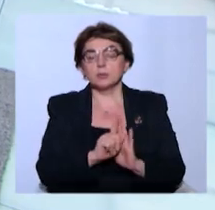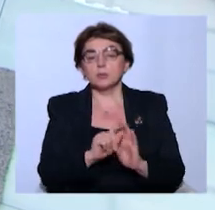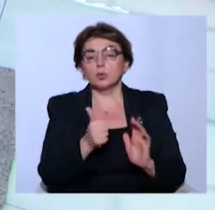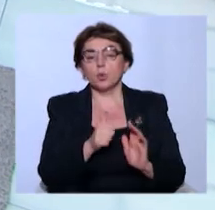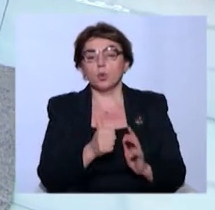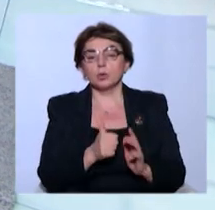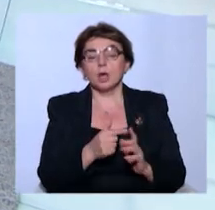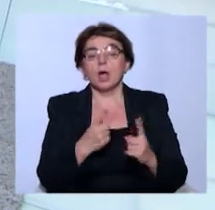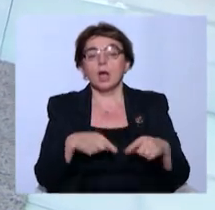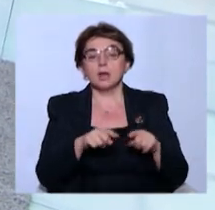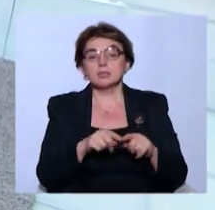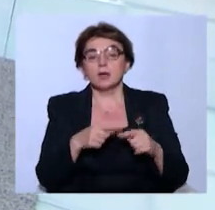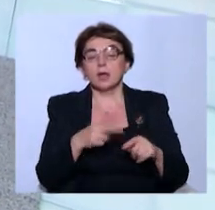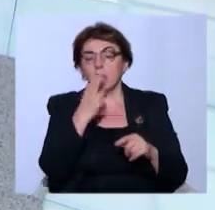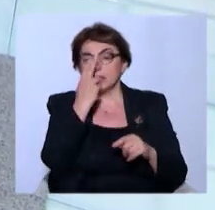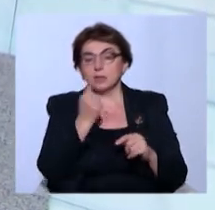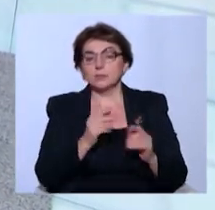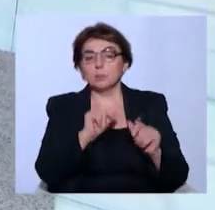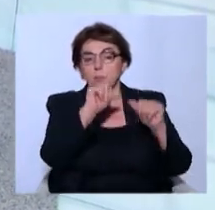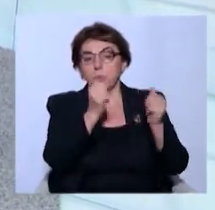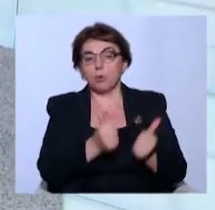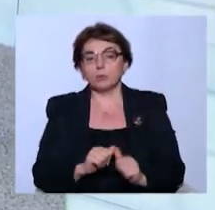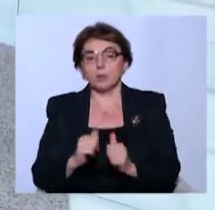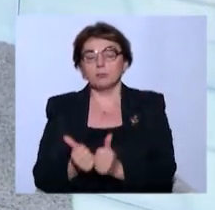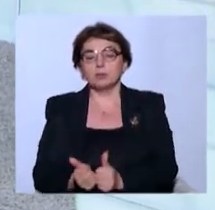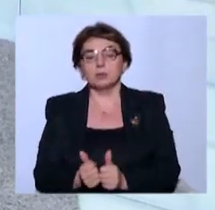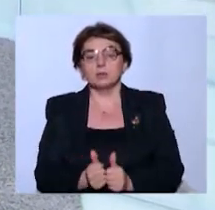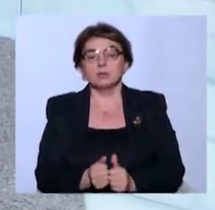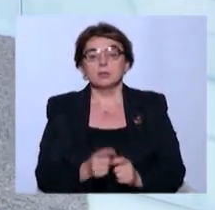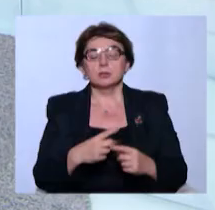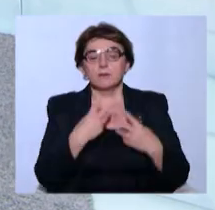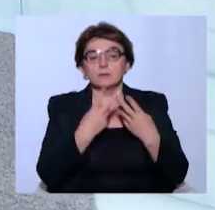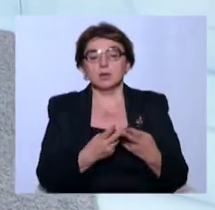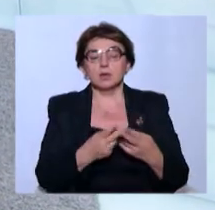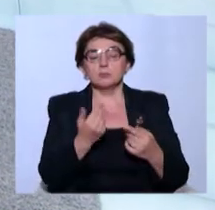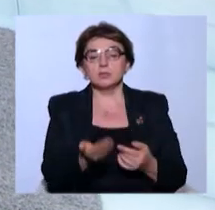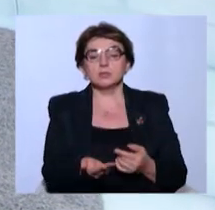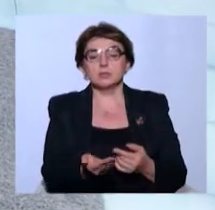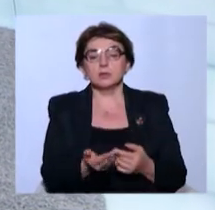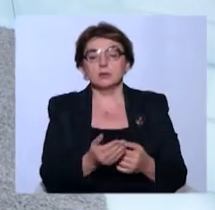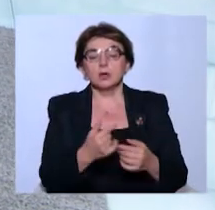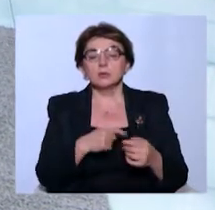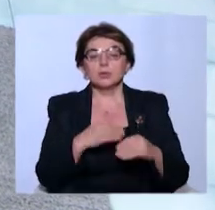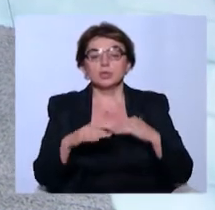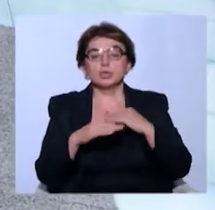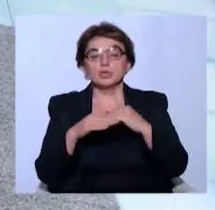მექანიზმი, ასევე განვიხილეთ ადაპტაციის ფორმები და განვიხილეთ მისი